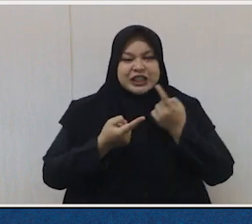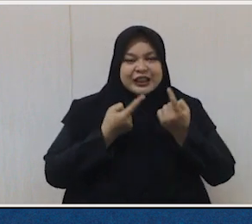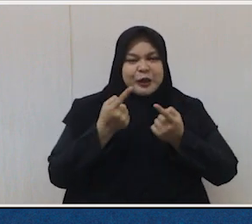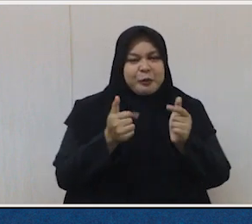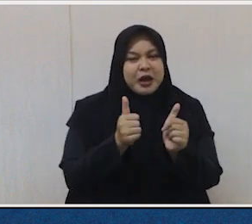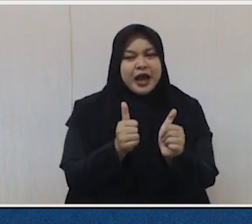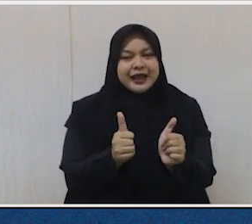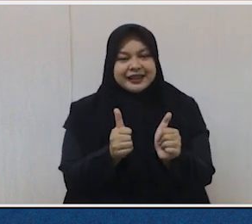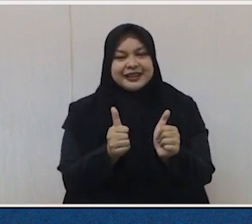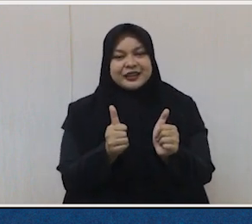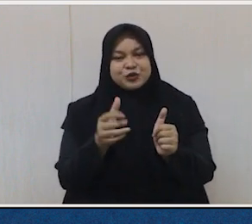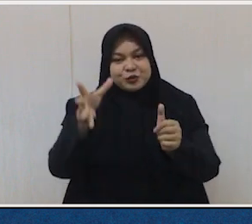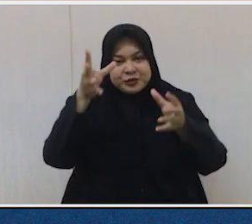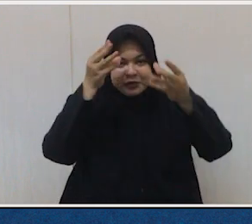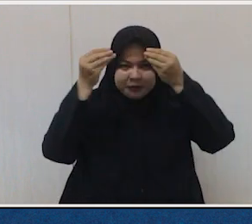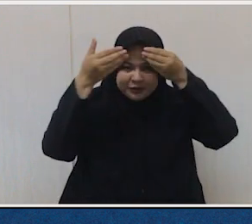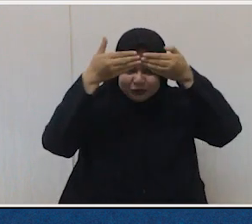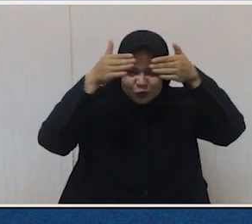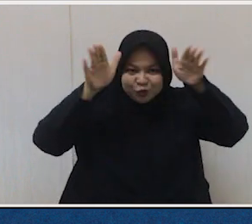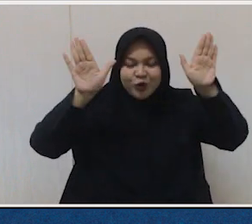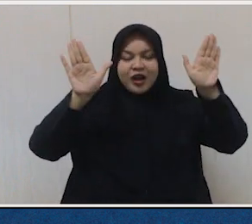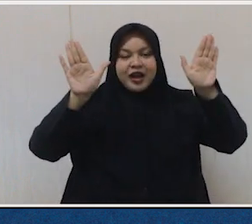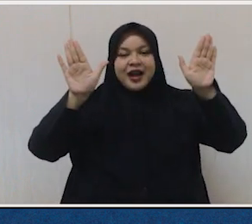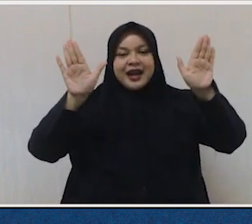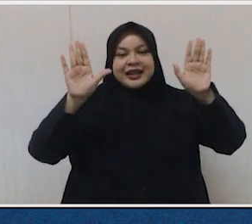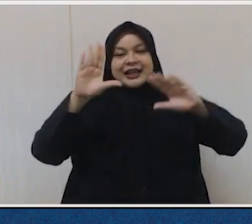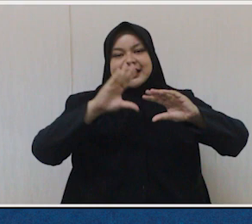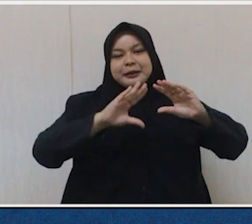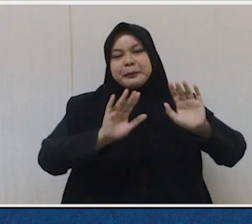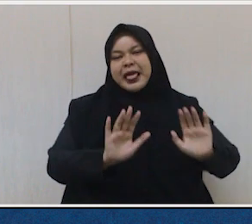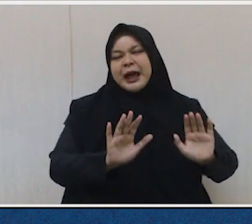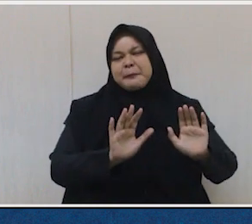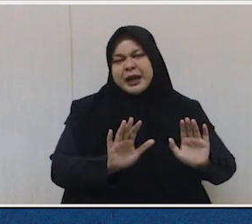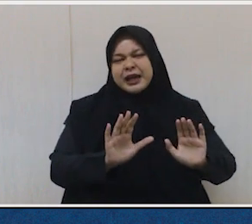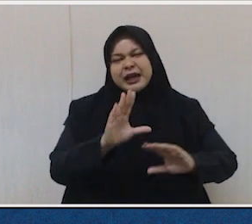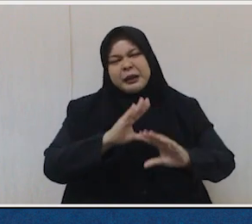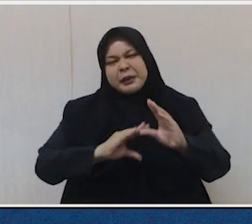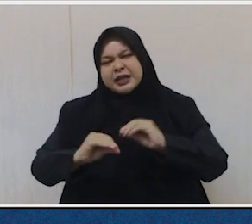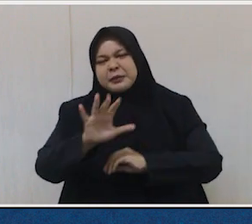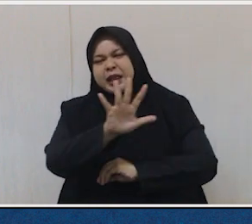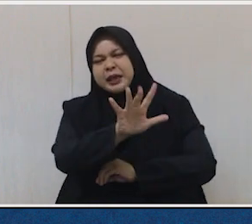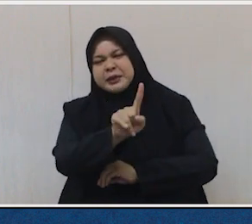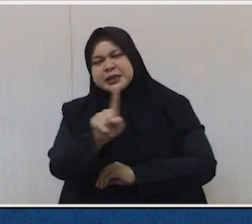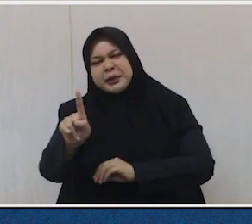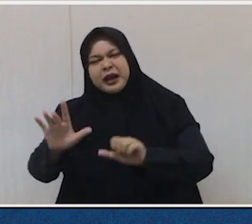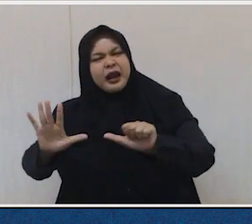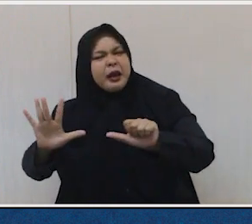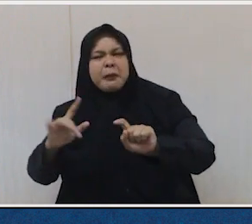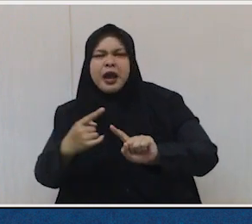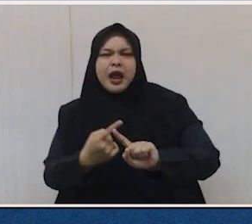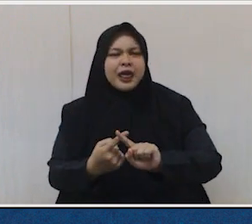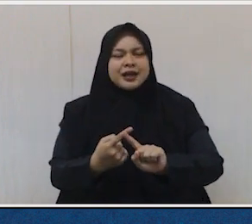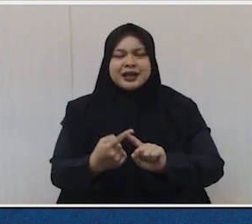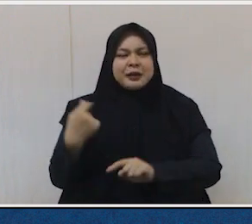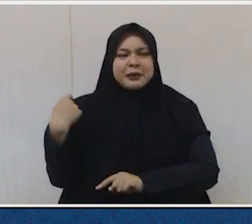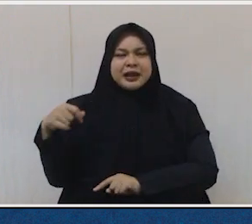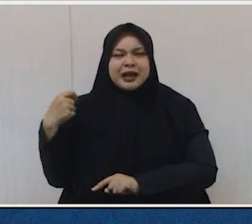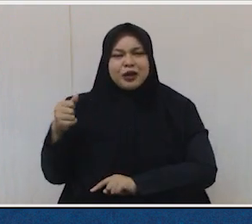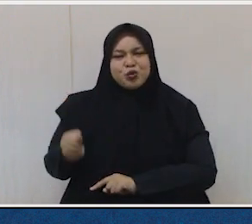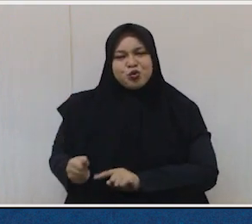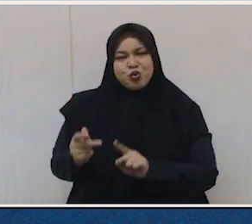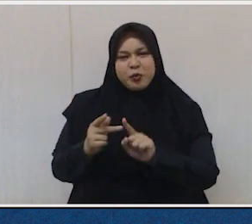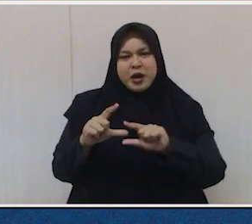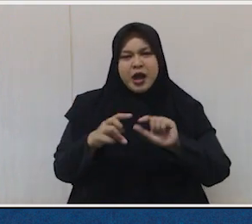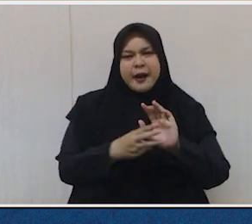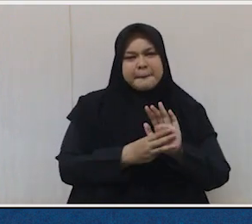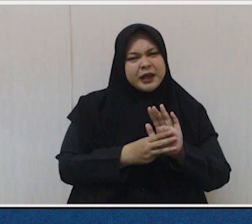pemahaman pelan-pelan karena rapatnya pun seingat saya sampai 5 en kali di Kementerian Hukum dan H itu sampai